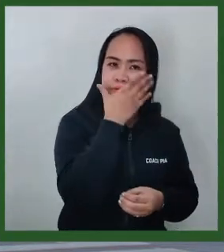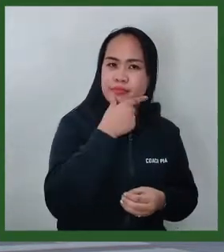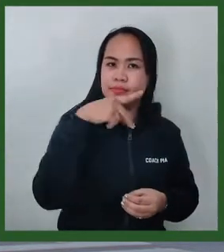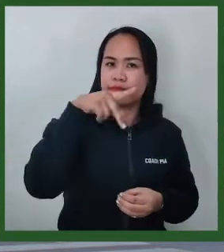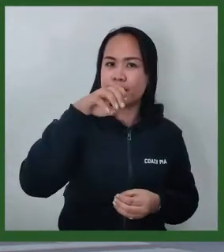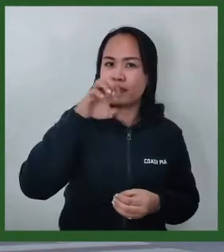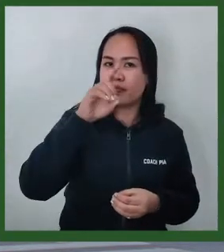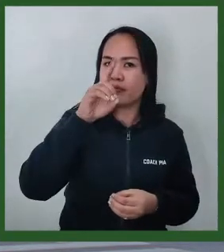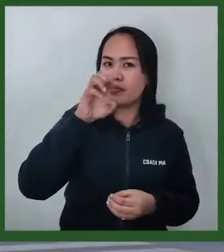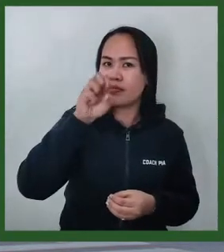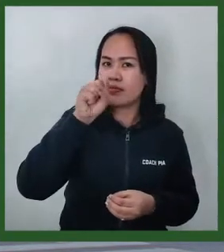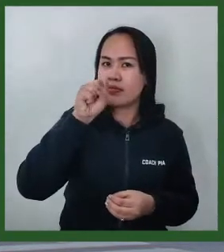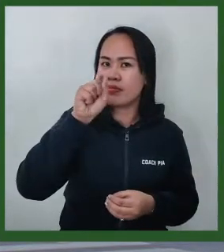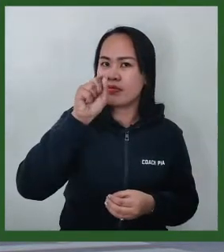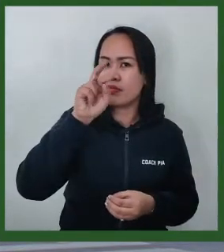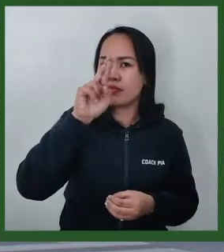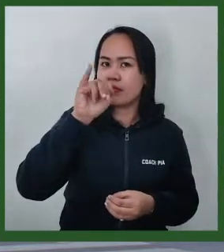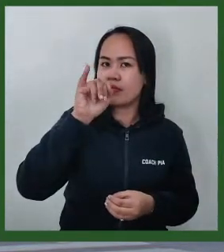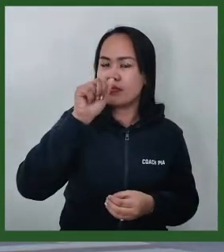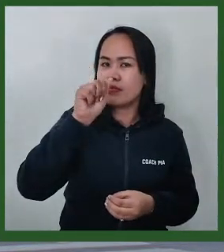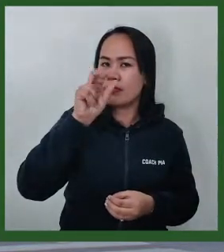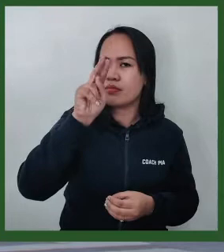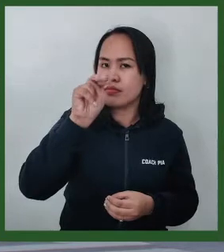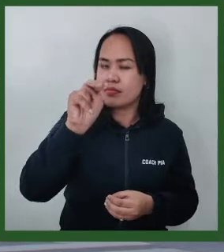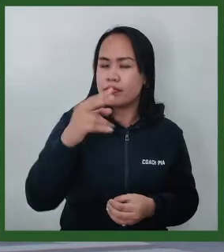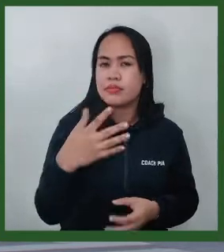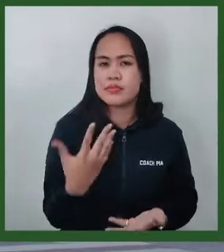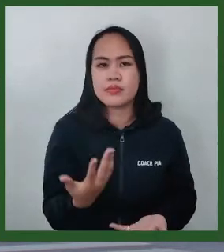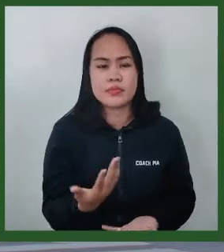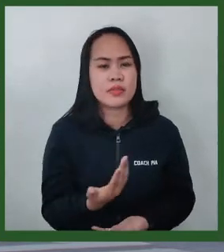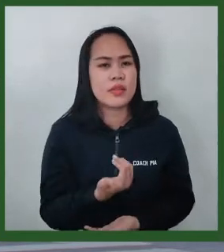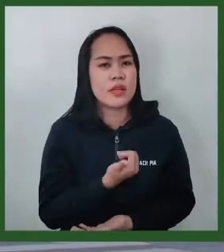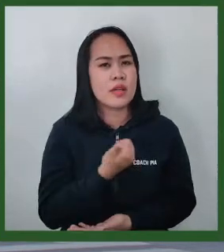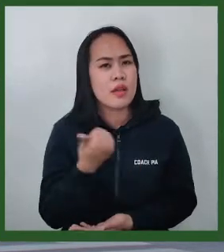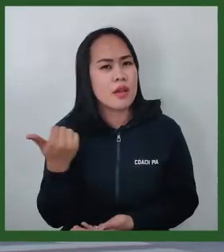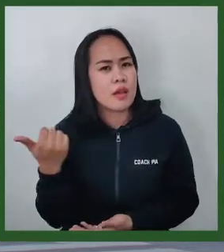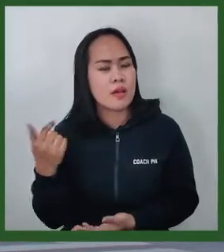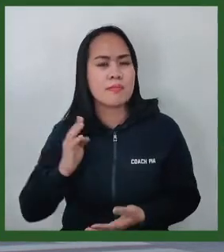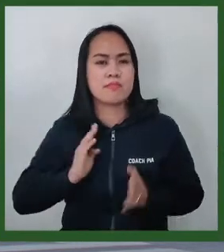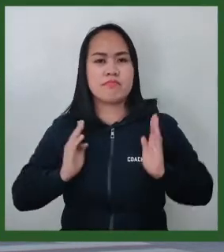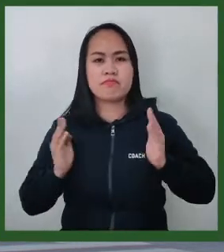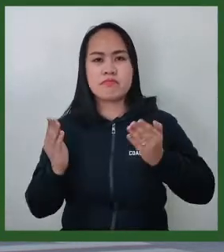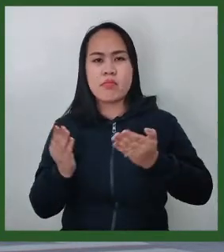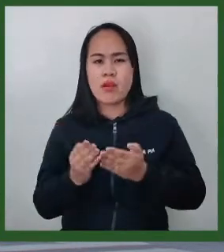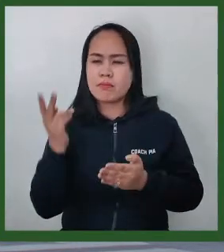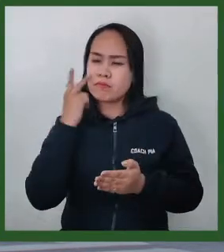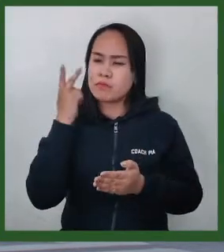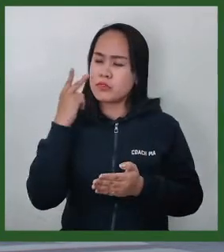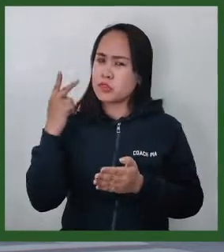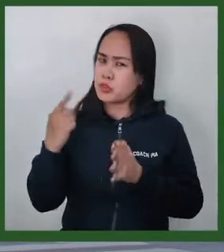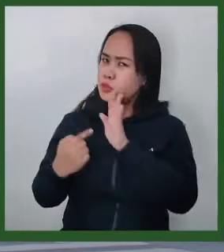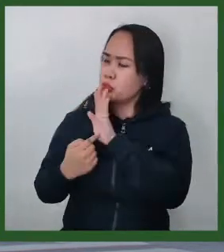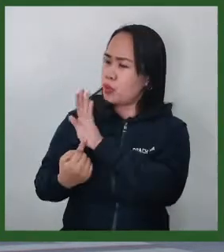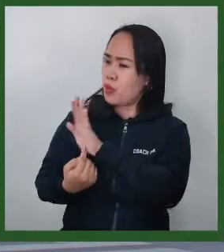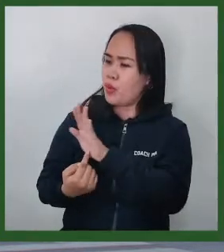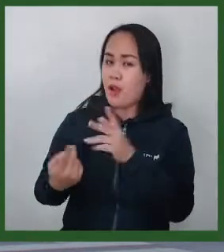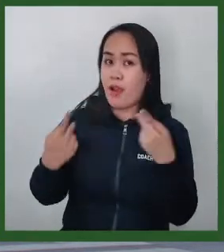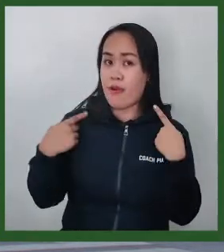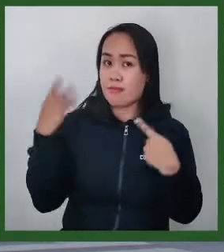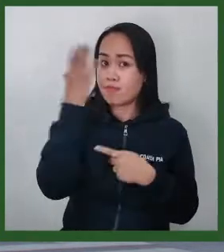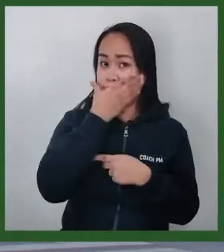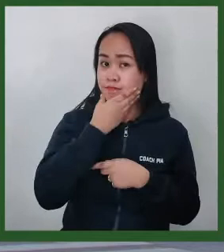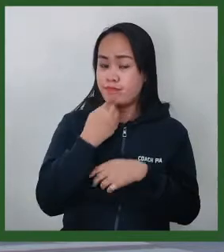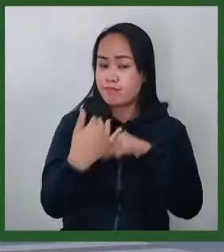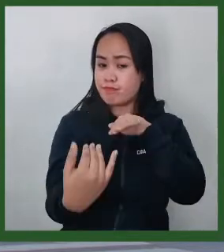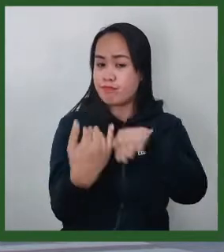pedestrianization o paglalakad dito po sa ating komunidad. At tayo naman ipinakita natin ang ilan sa mga walkways na ating binigyang buhay